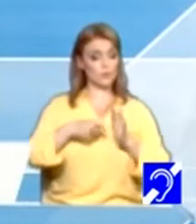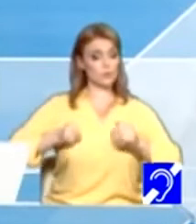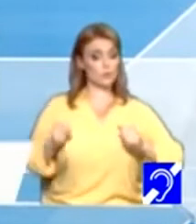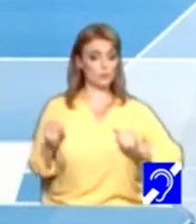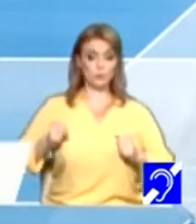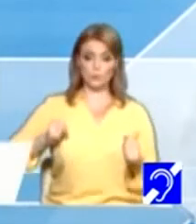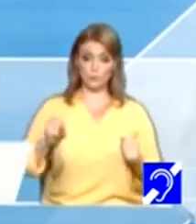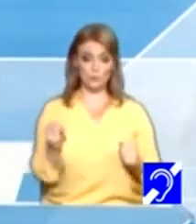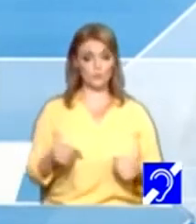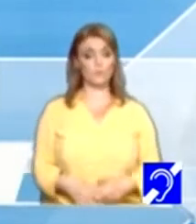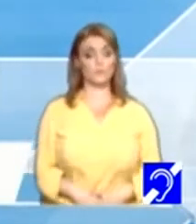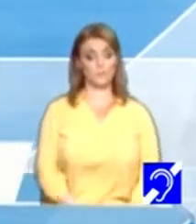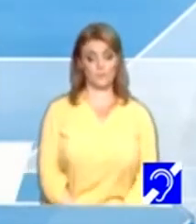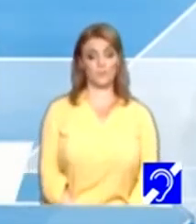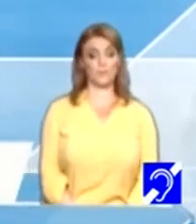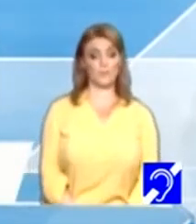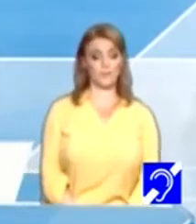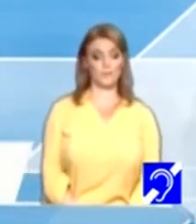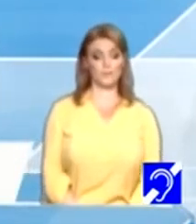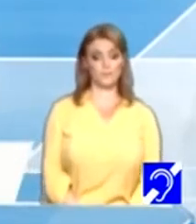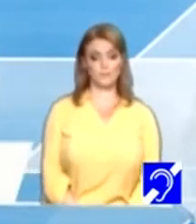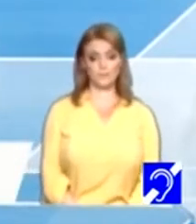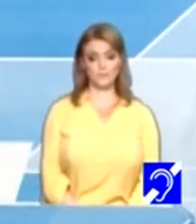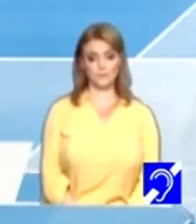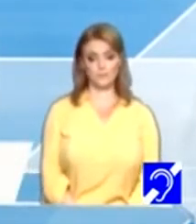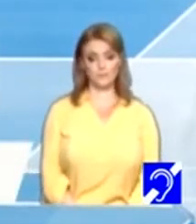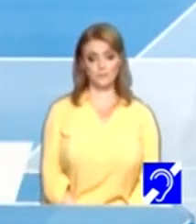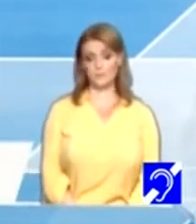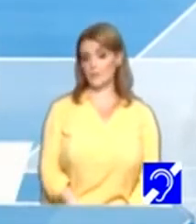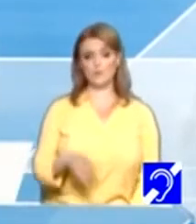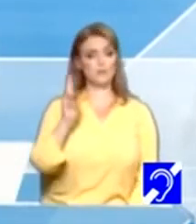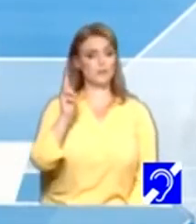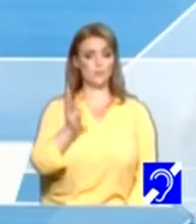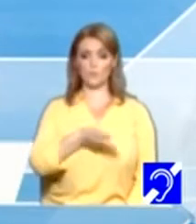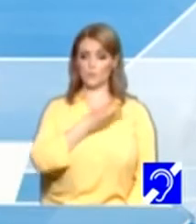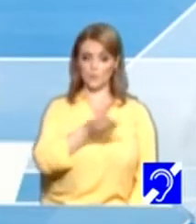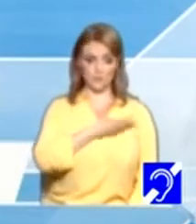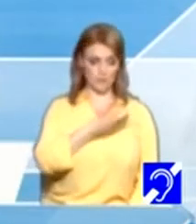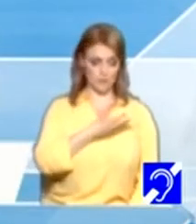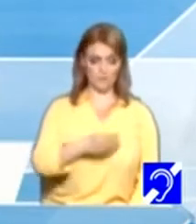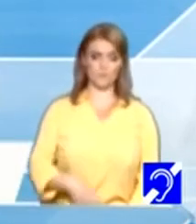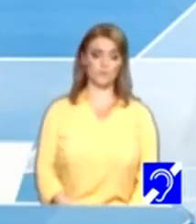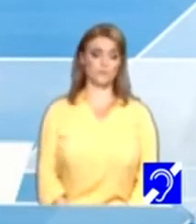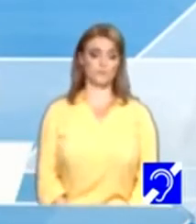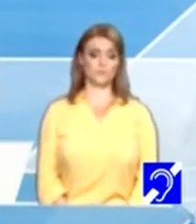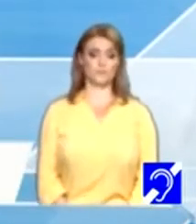dorește unuia dintre sau chiar celor doi contracandidați din